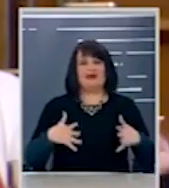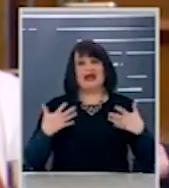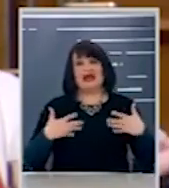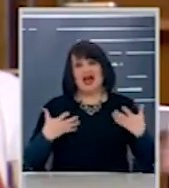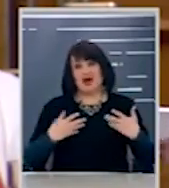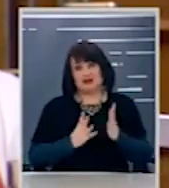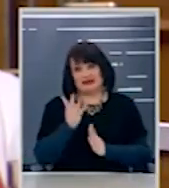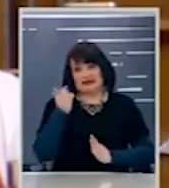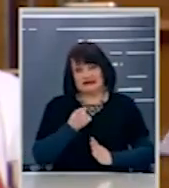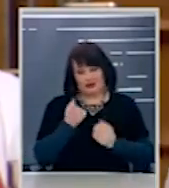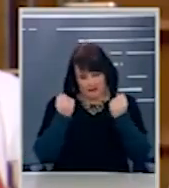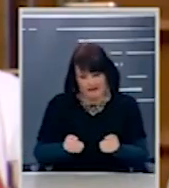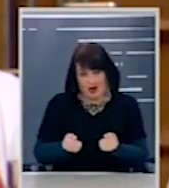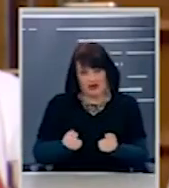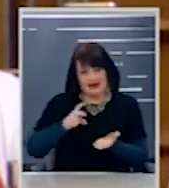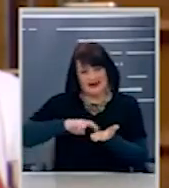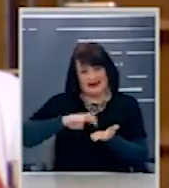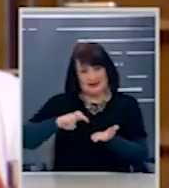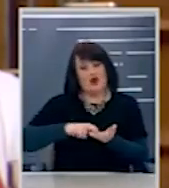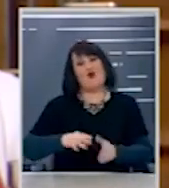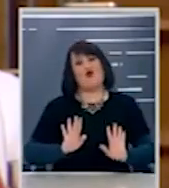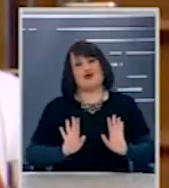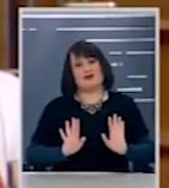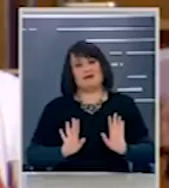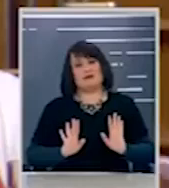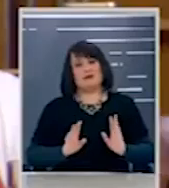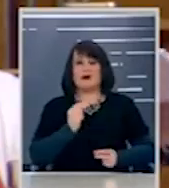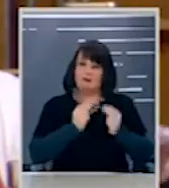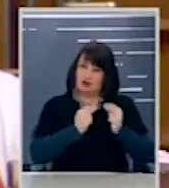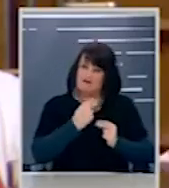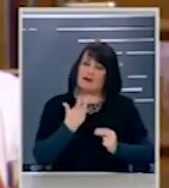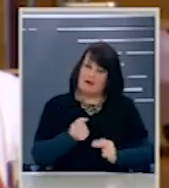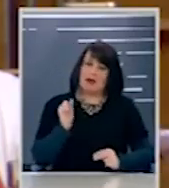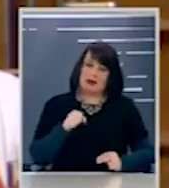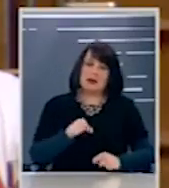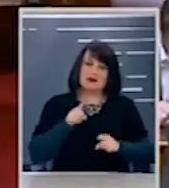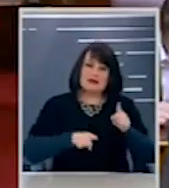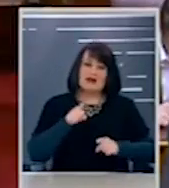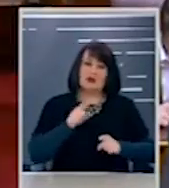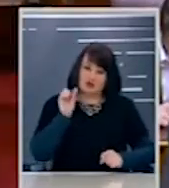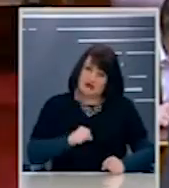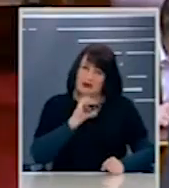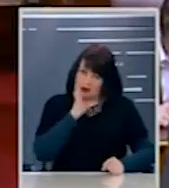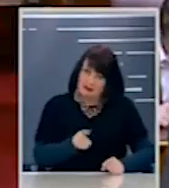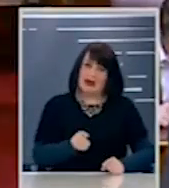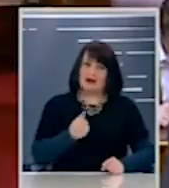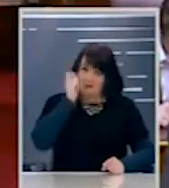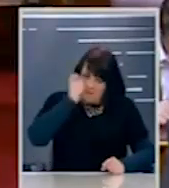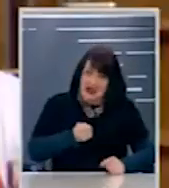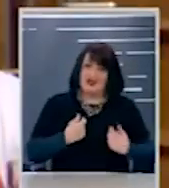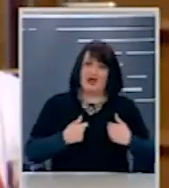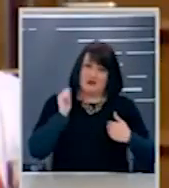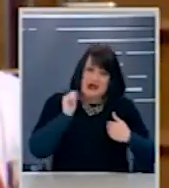επιβαρύνεται το 14% αυτό? Όχι. Υπάρχει πρόβλημα υπερβολικής επιβάρυνσης σε ορισμένους εξ αυτών? Υπάρχει, το παραδέχομαι κύριε